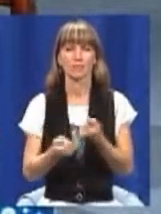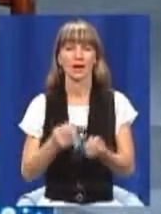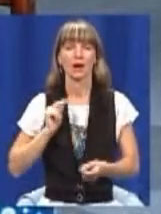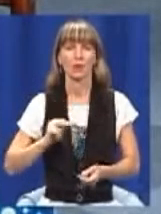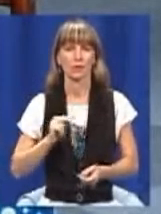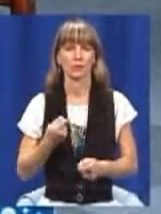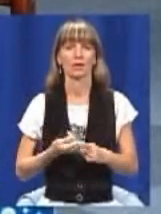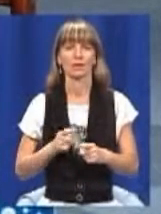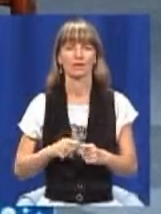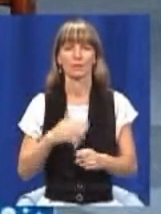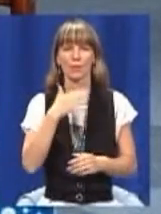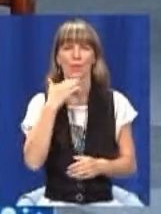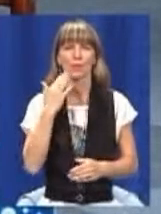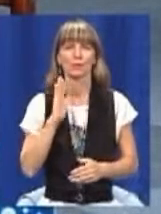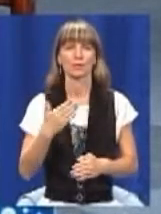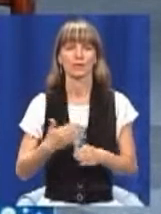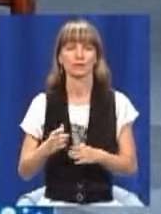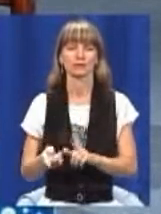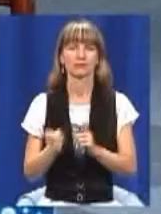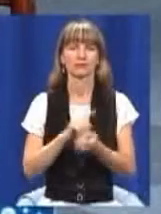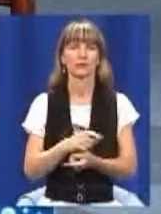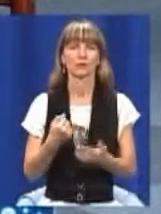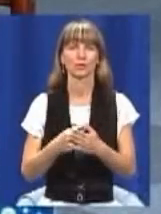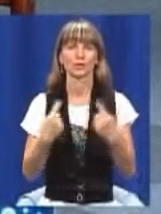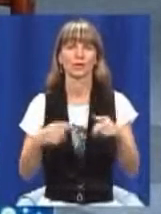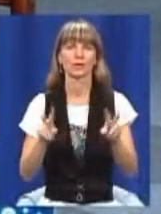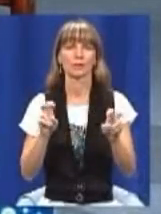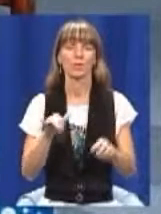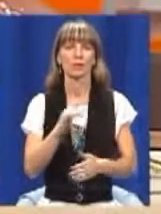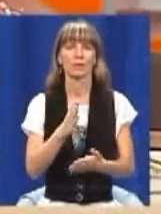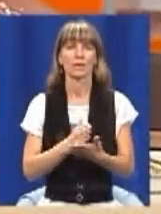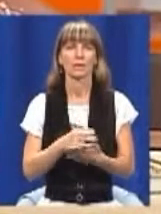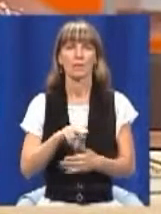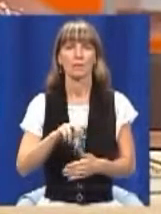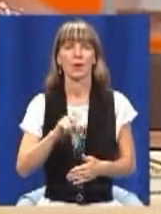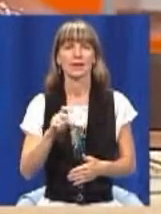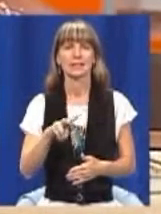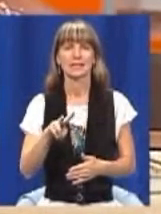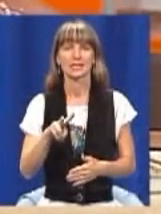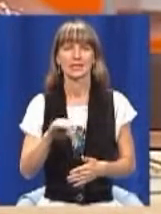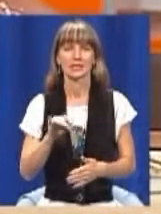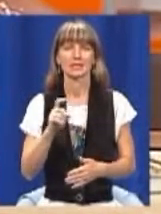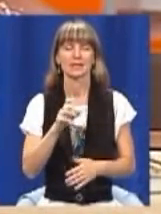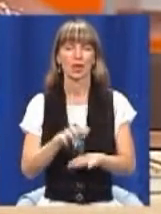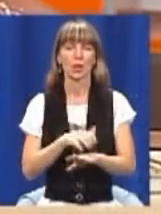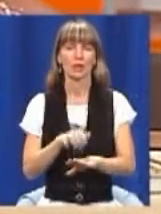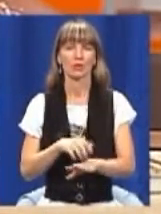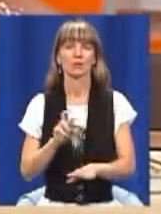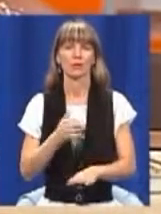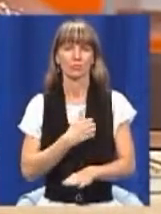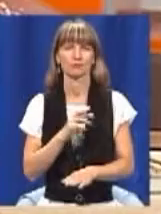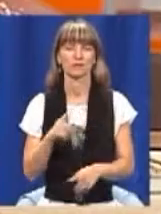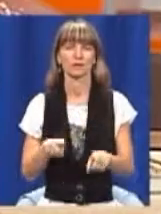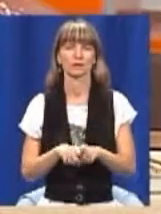Ну, будемо потихесеньку переходити від пазлів до іншої тематики. До речі, в тебе є пазли з котиками? Ні. А хотіла б